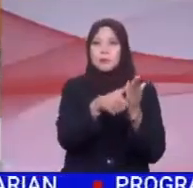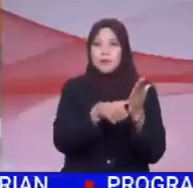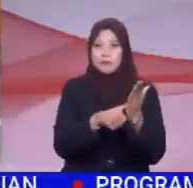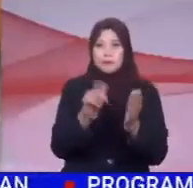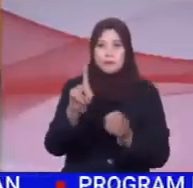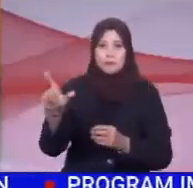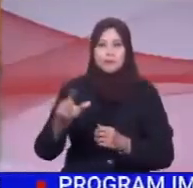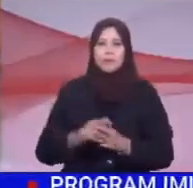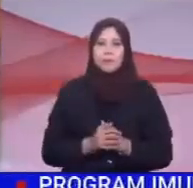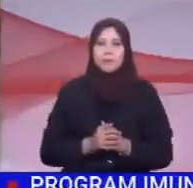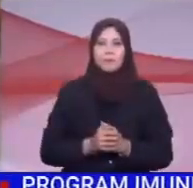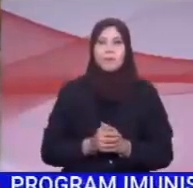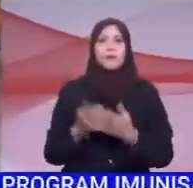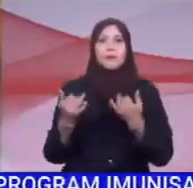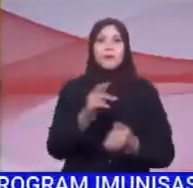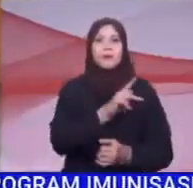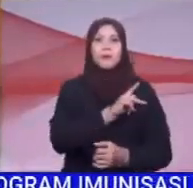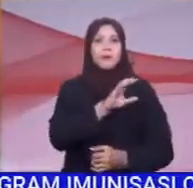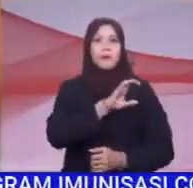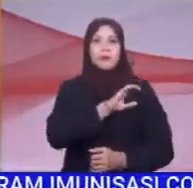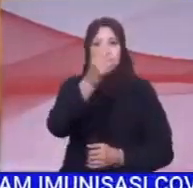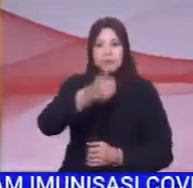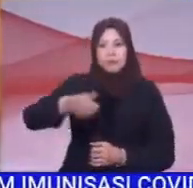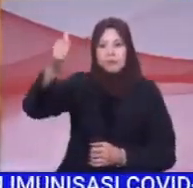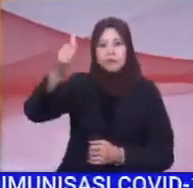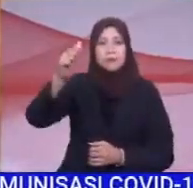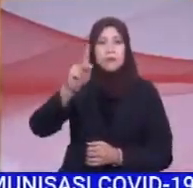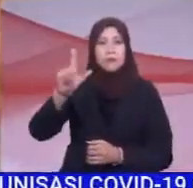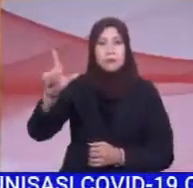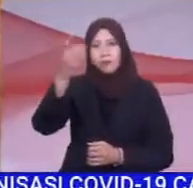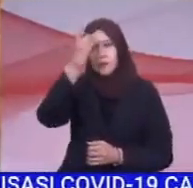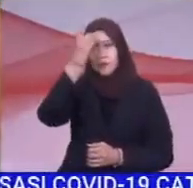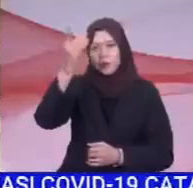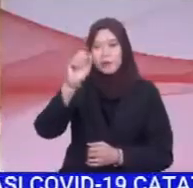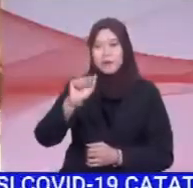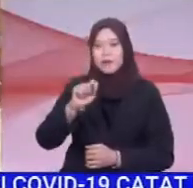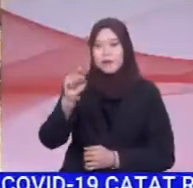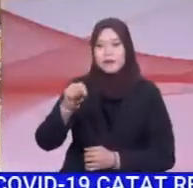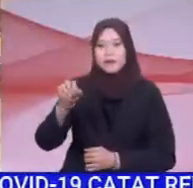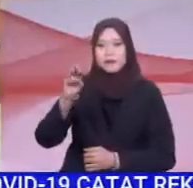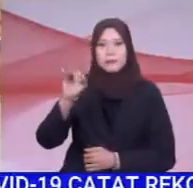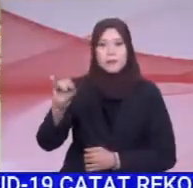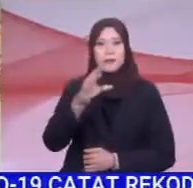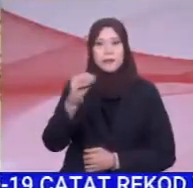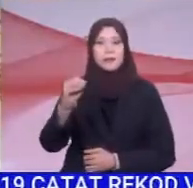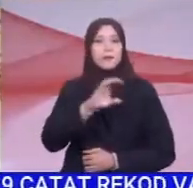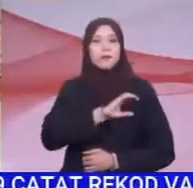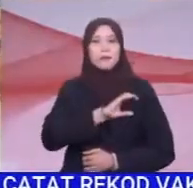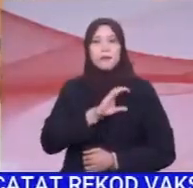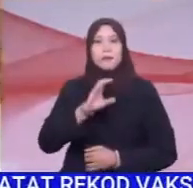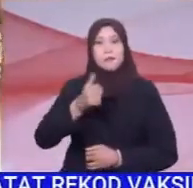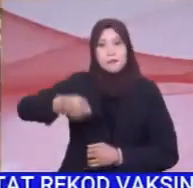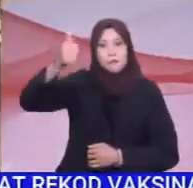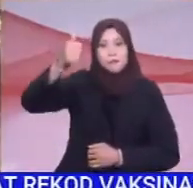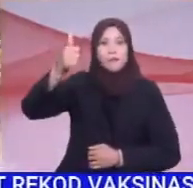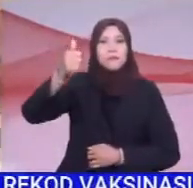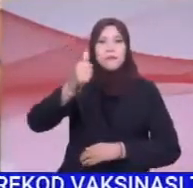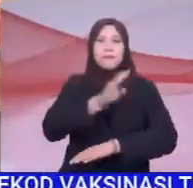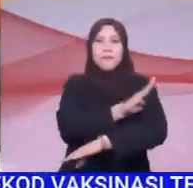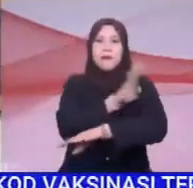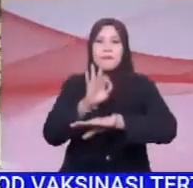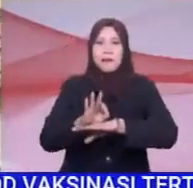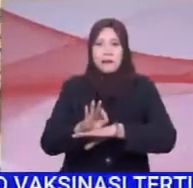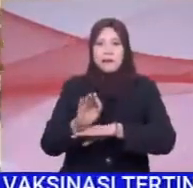negara. Turut hadir Ketua Polis Kuala Lumpur Dato' Azmi Abu Kasim dan Ketua Polis Daerah Brickfields Anwar Omar.